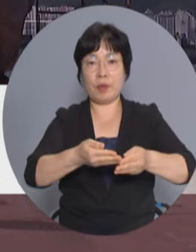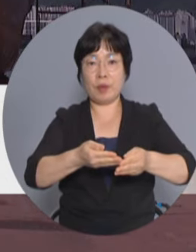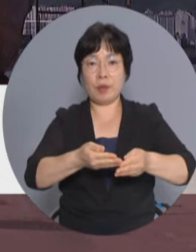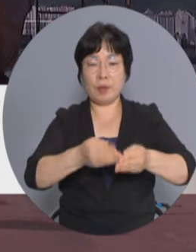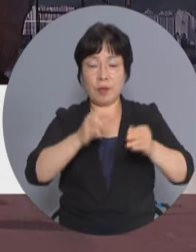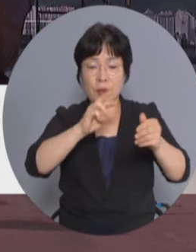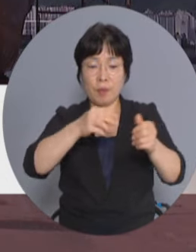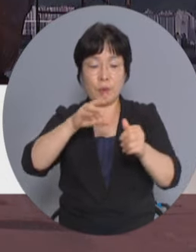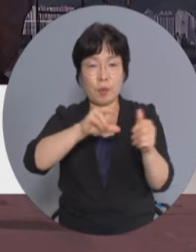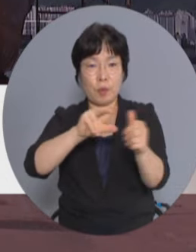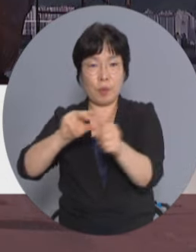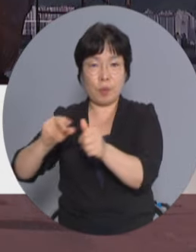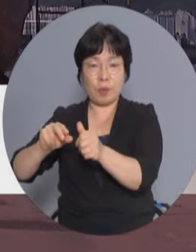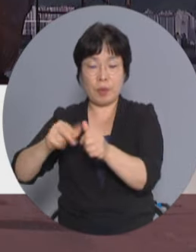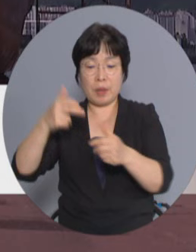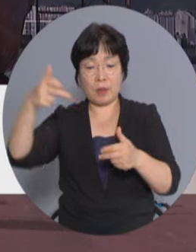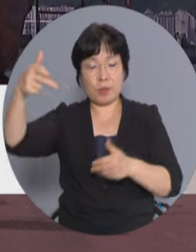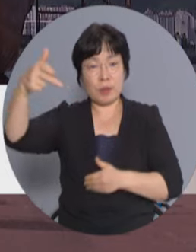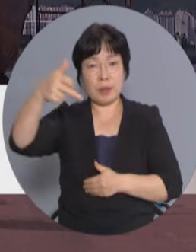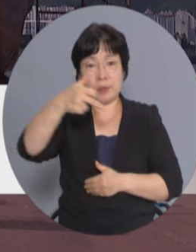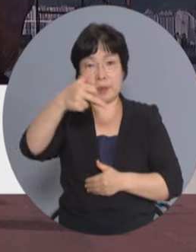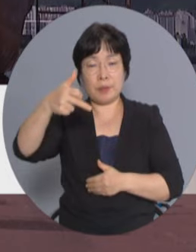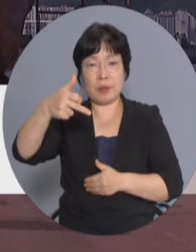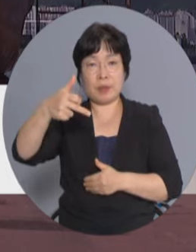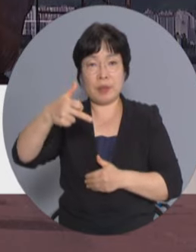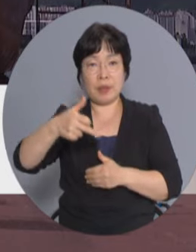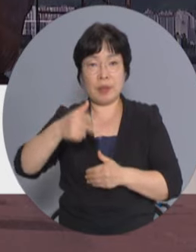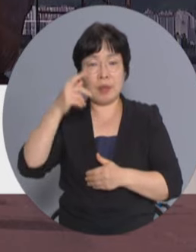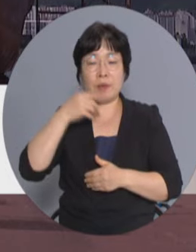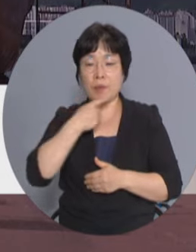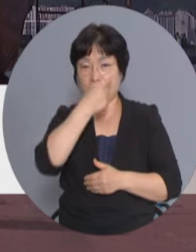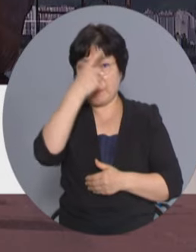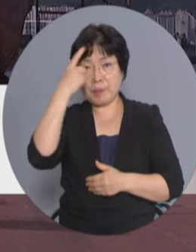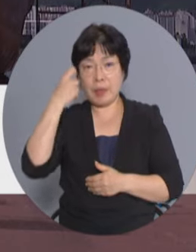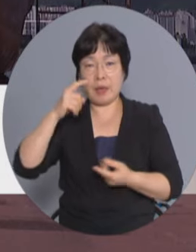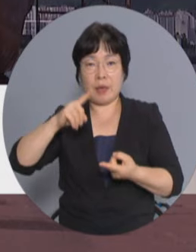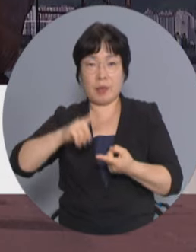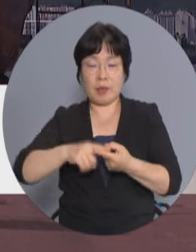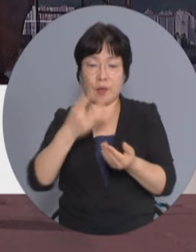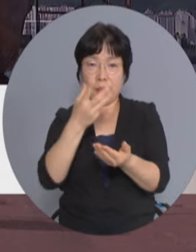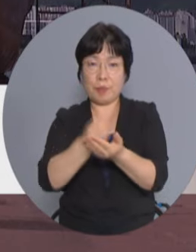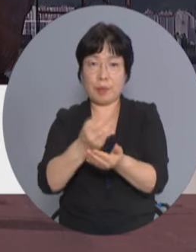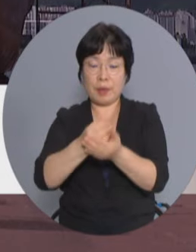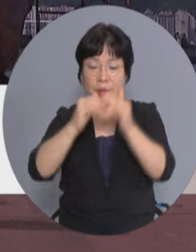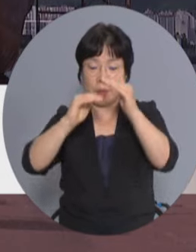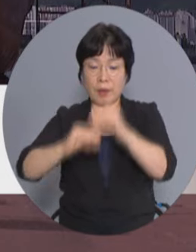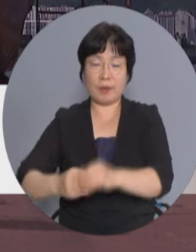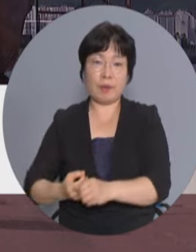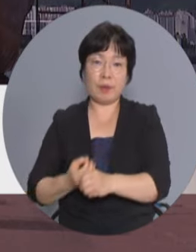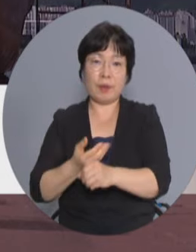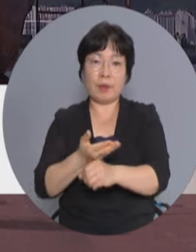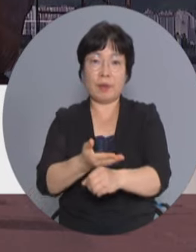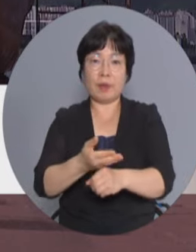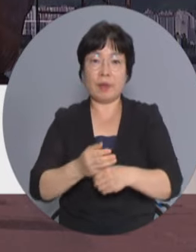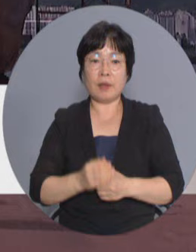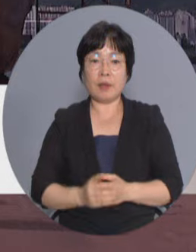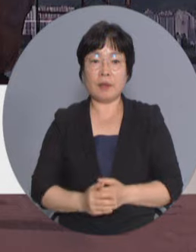MBC 단독 입수한 당시 CCTV 영상에는 아찔했던 순간이 그대로 담겼습니다 김규희